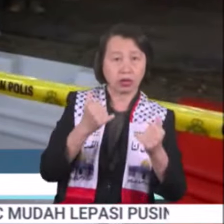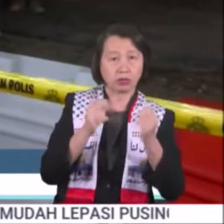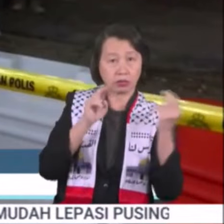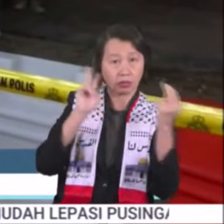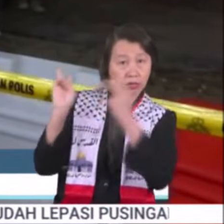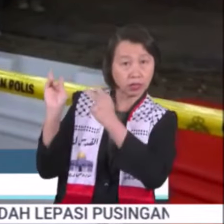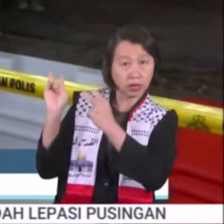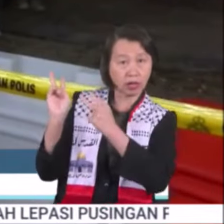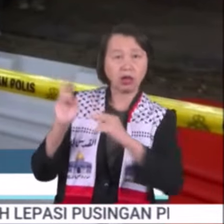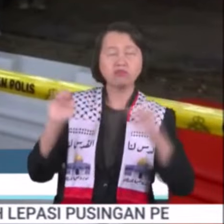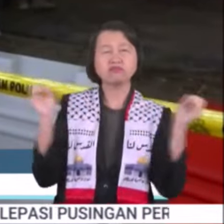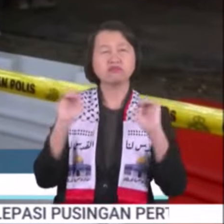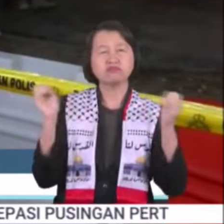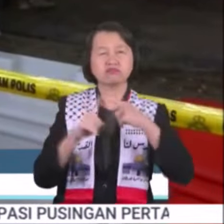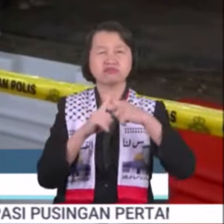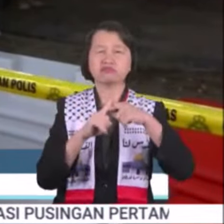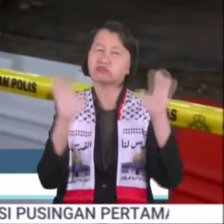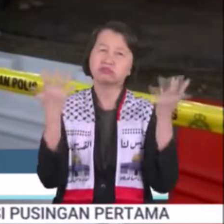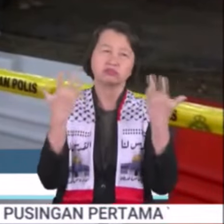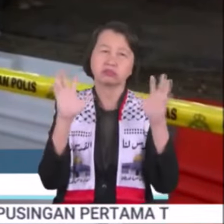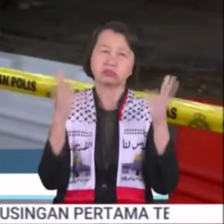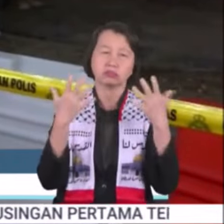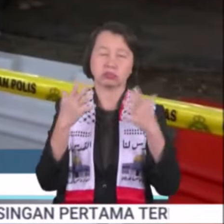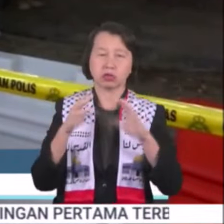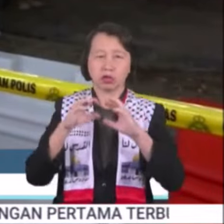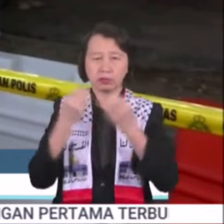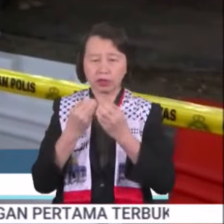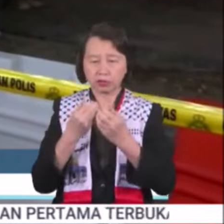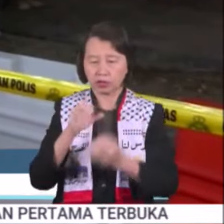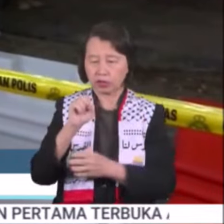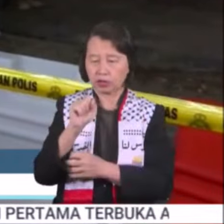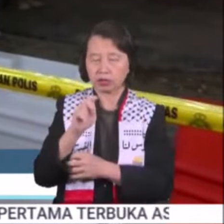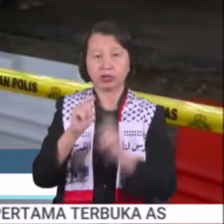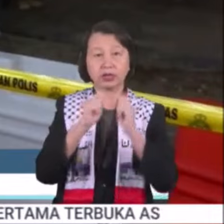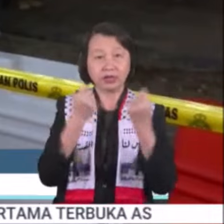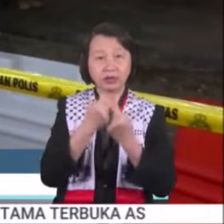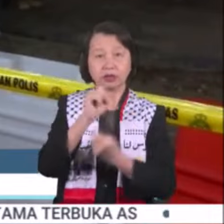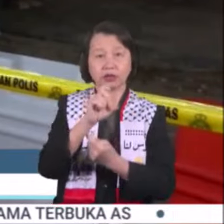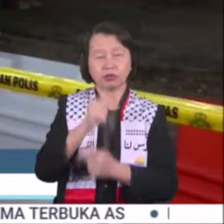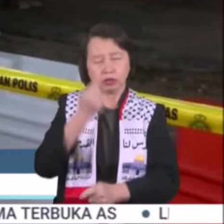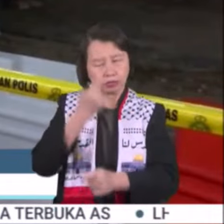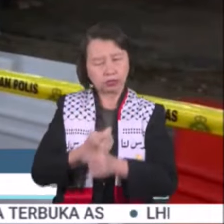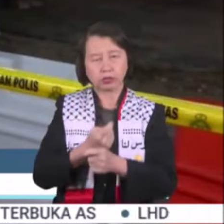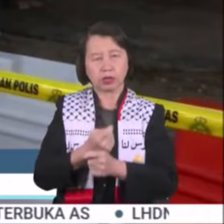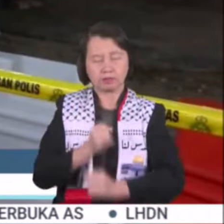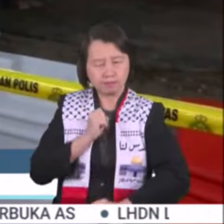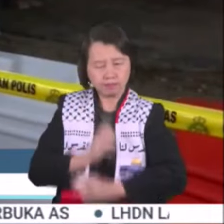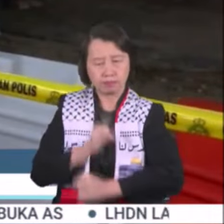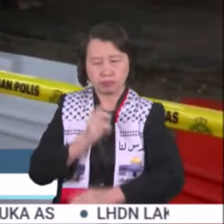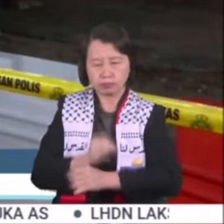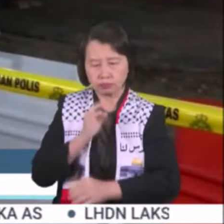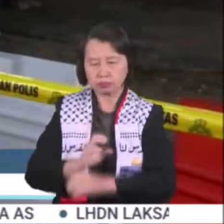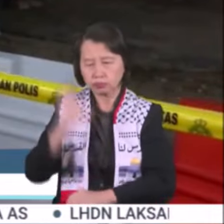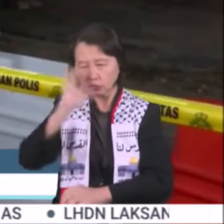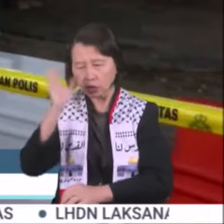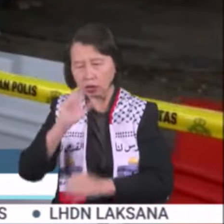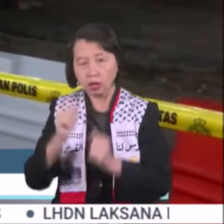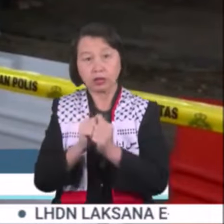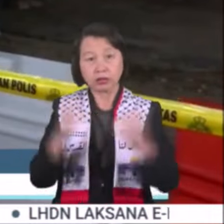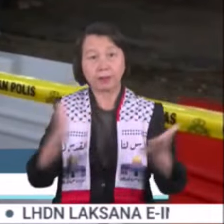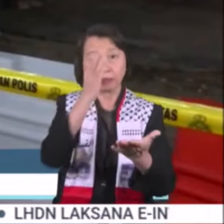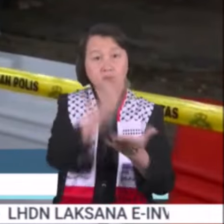meskipun belum ada petanda positif, pasukan Cari Lamat SAR tetap meneruskan operasi tanpa